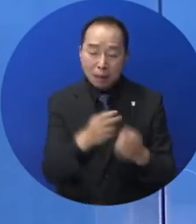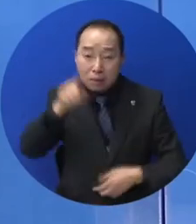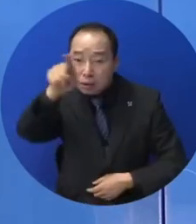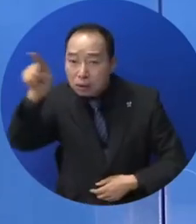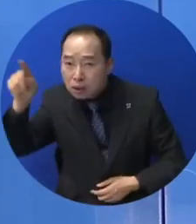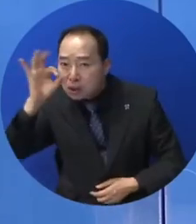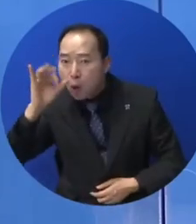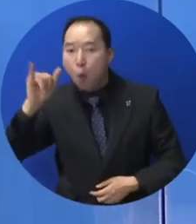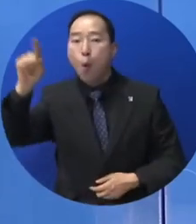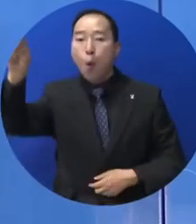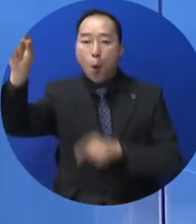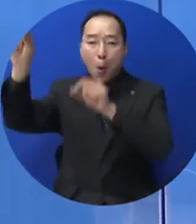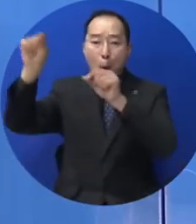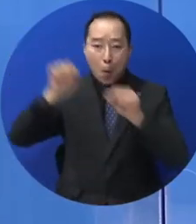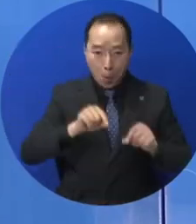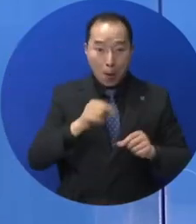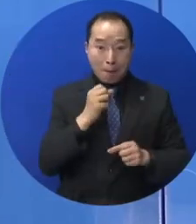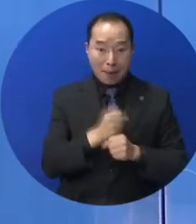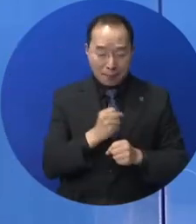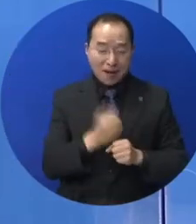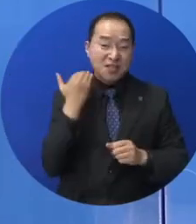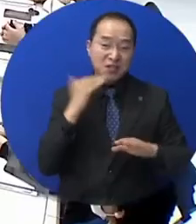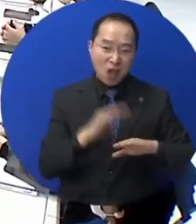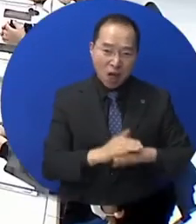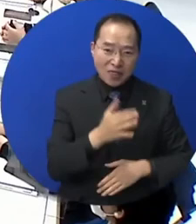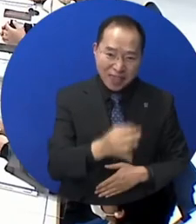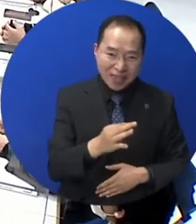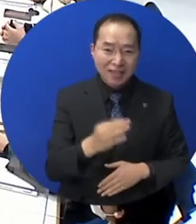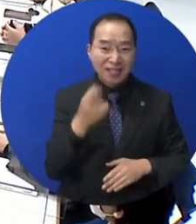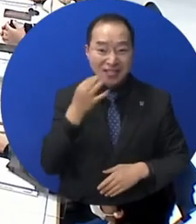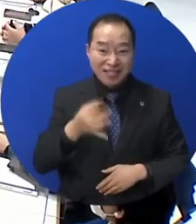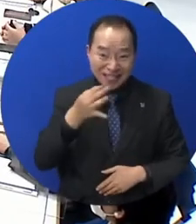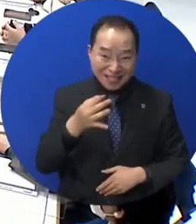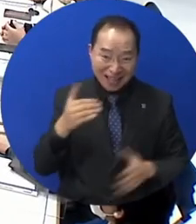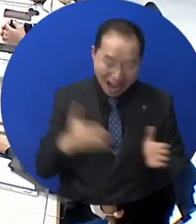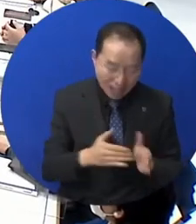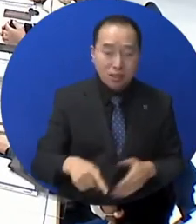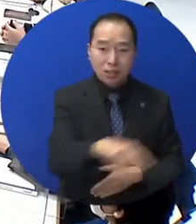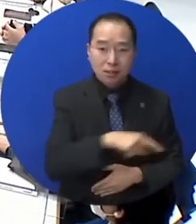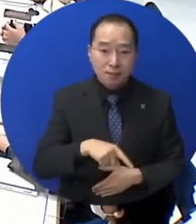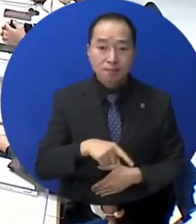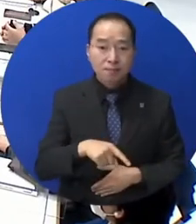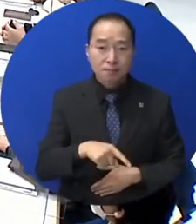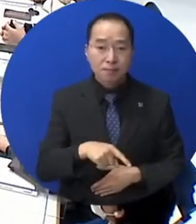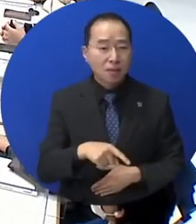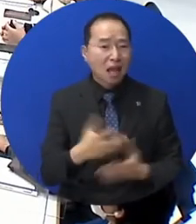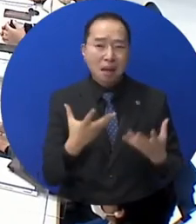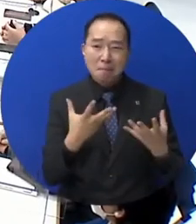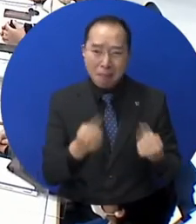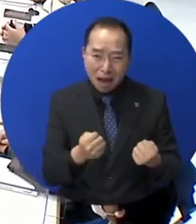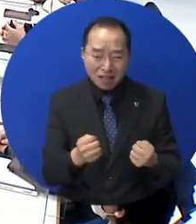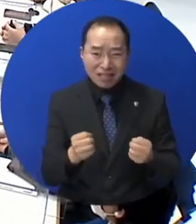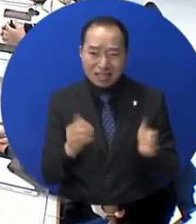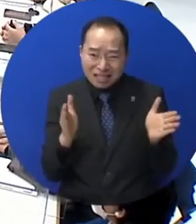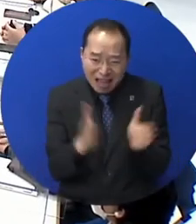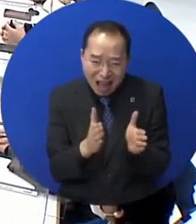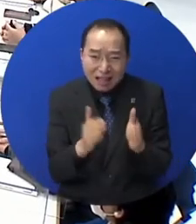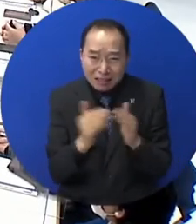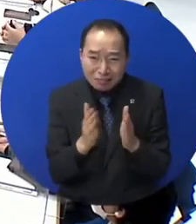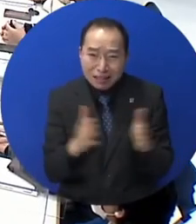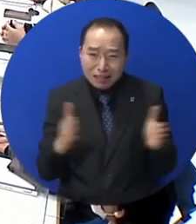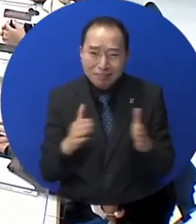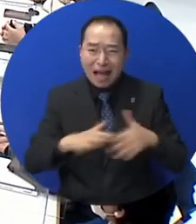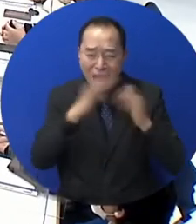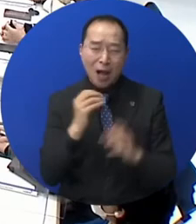통해서 전월세부터 자가주택까지 충분히 서민들에게 많은 양을 공급할 수 있다, 이렇게 생각하고요.